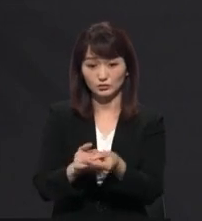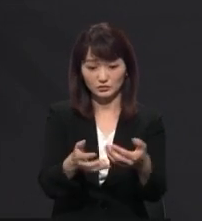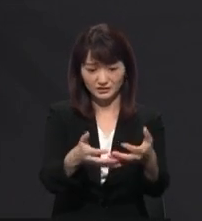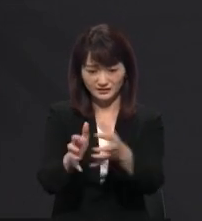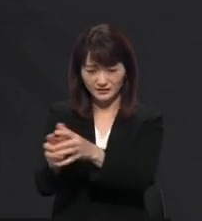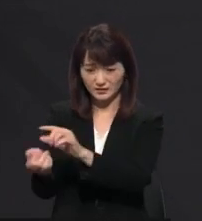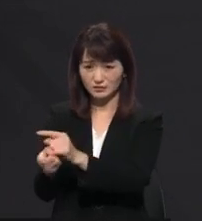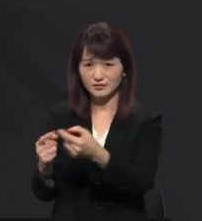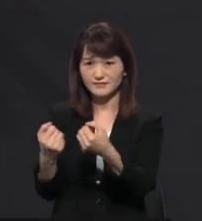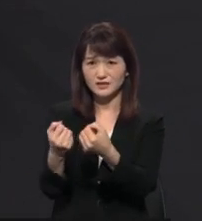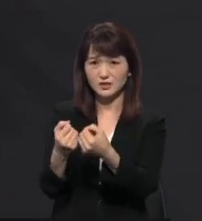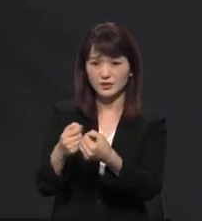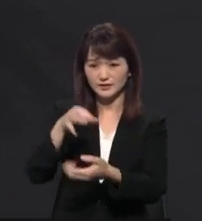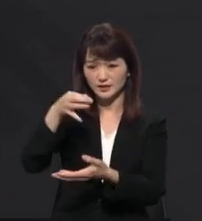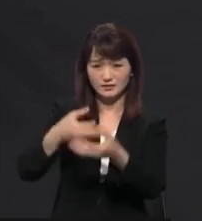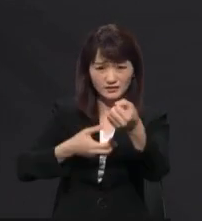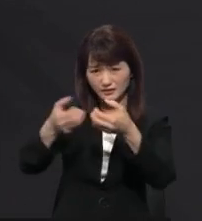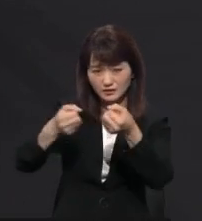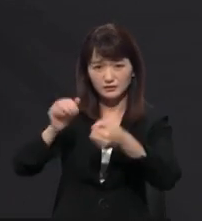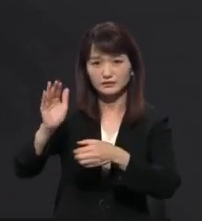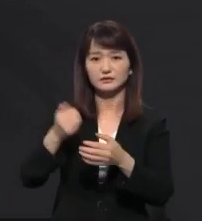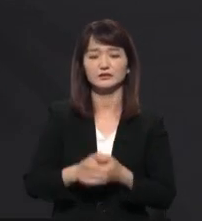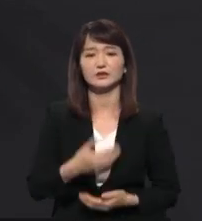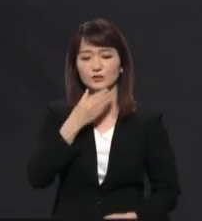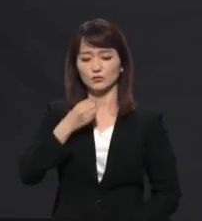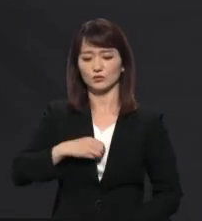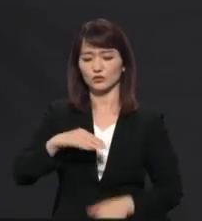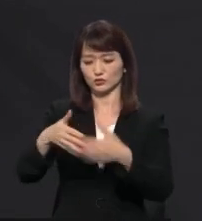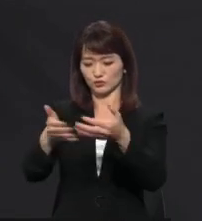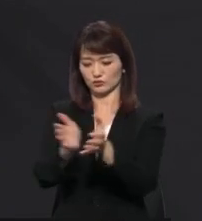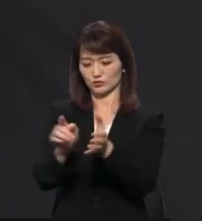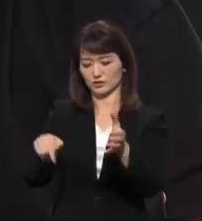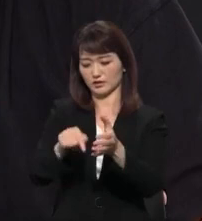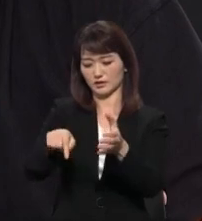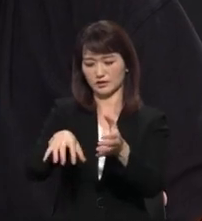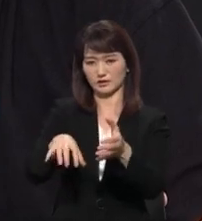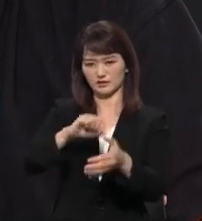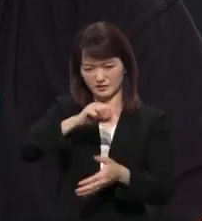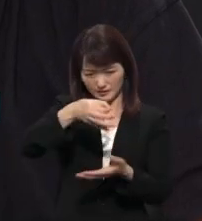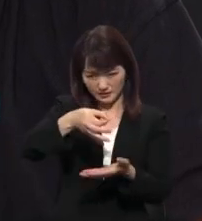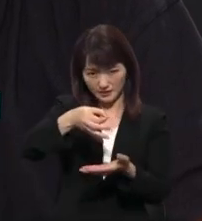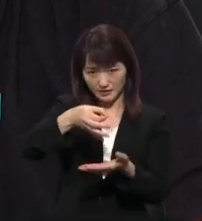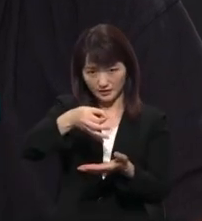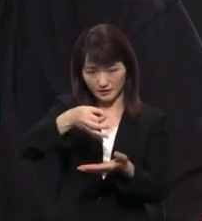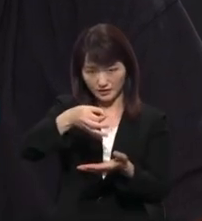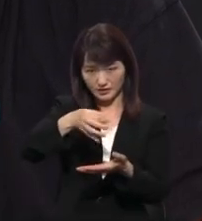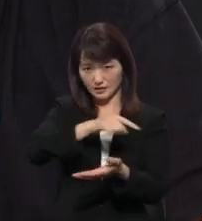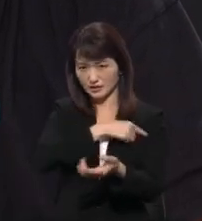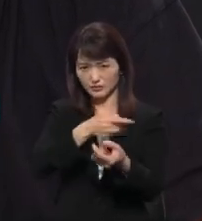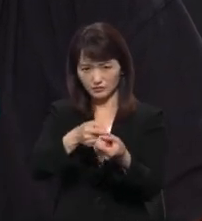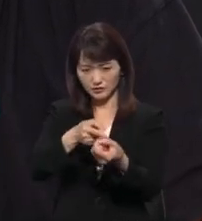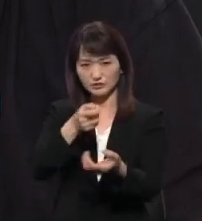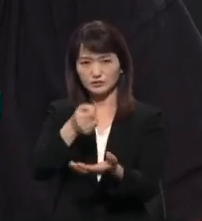하는 소리하고 똑같은 거거든요 보건복지부 안에 있는 그런 여러 예산에서 왜